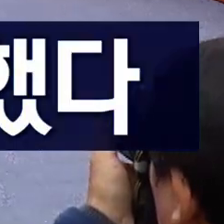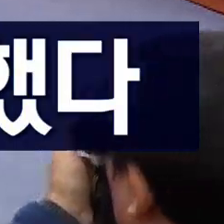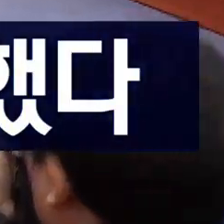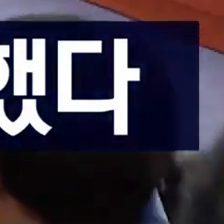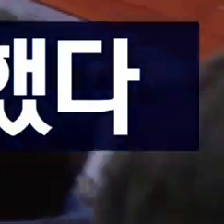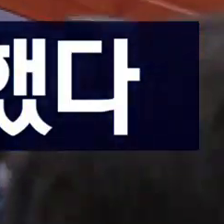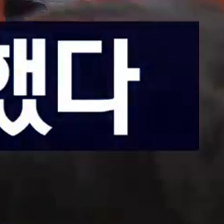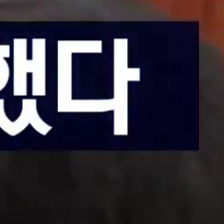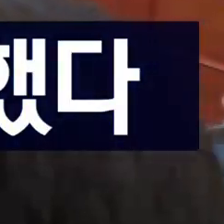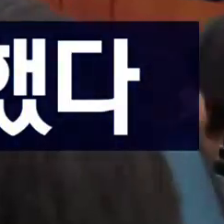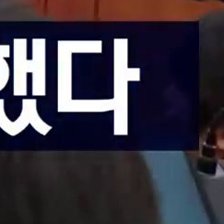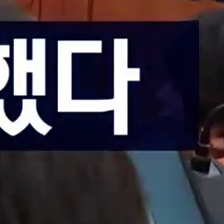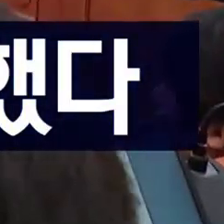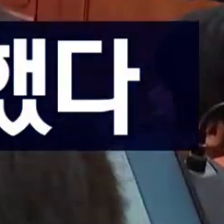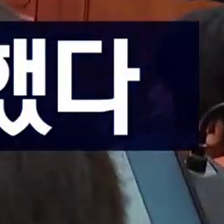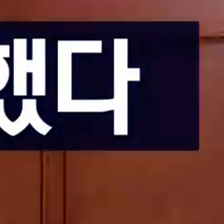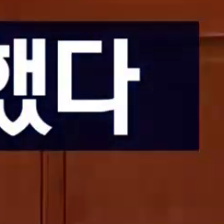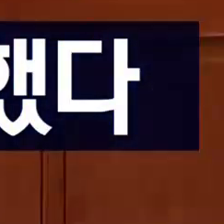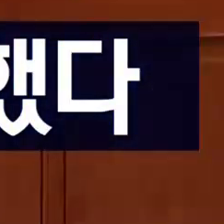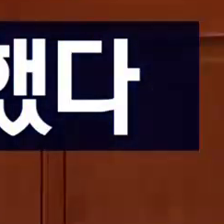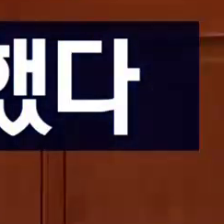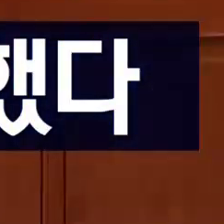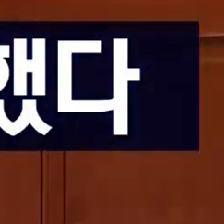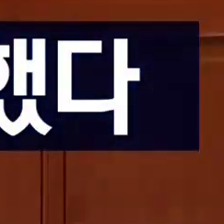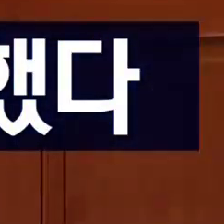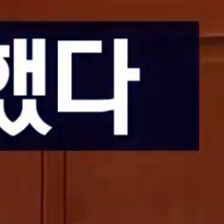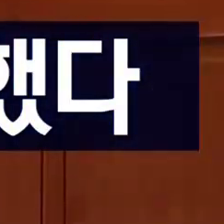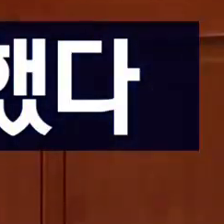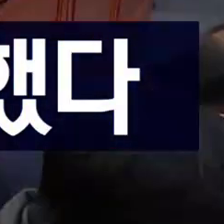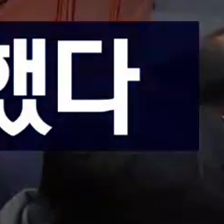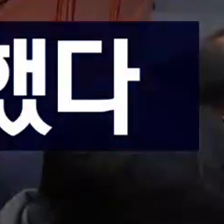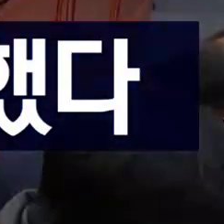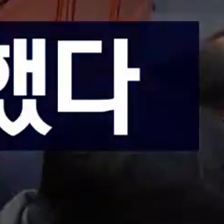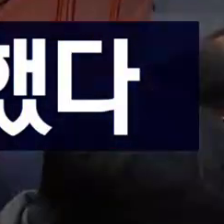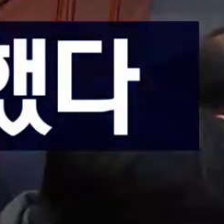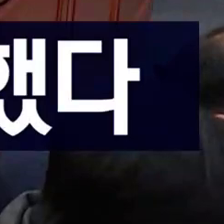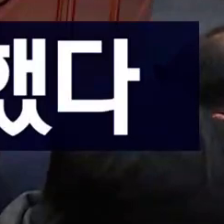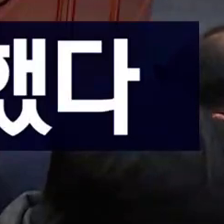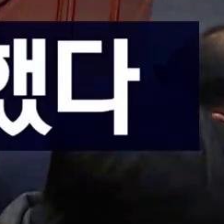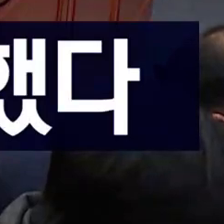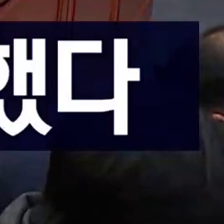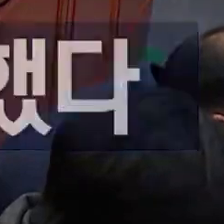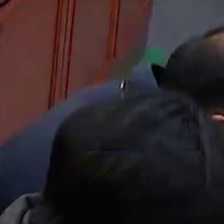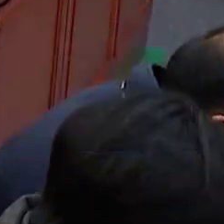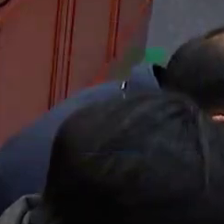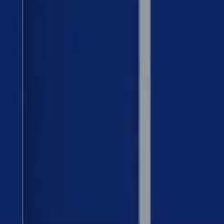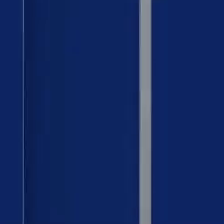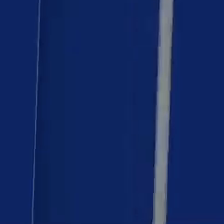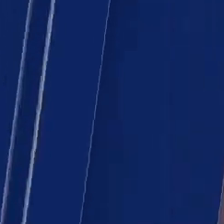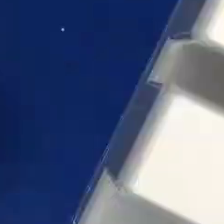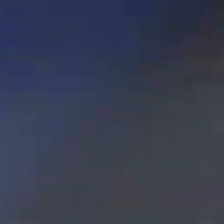전남의 총선 선거구 지도가 마침내 완성됐습니다. 영암 무안신안 선거구 공중 분해 없이 현행을 유지하게 됐습니다.